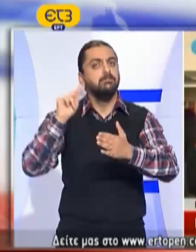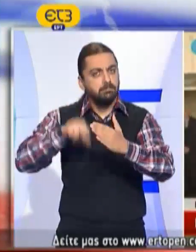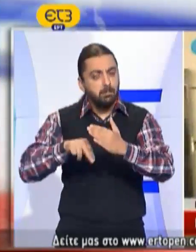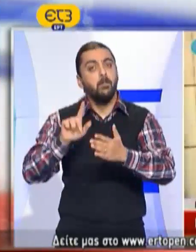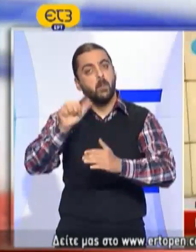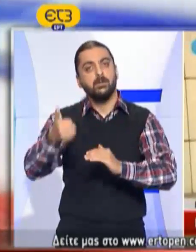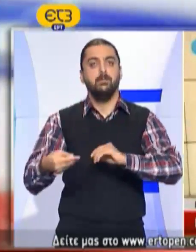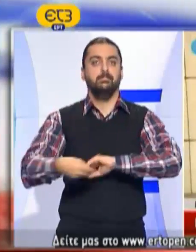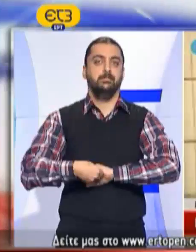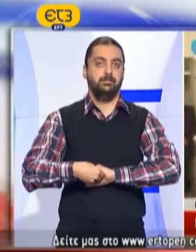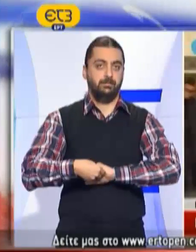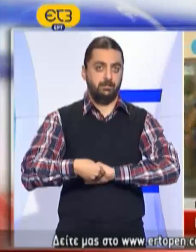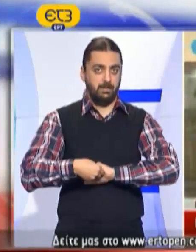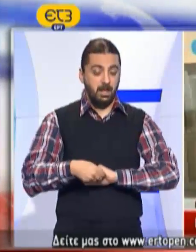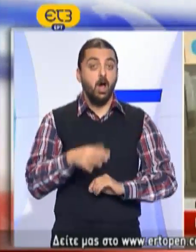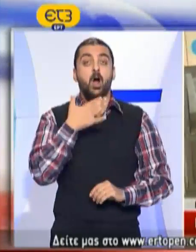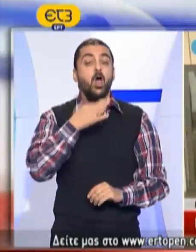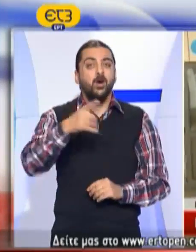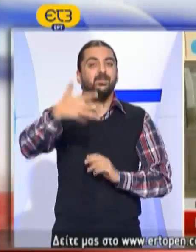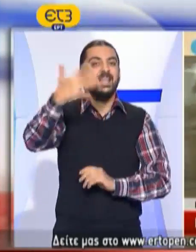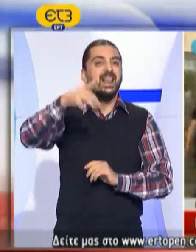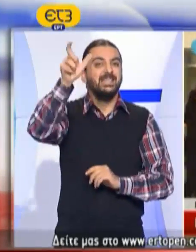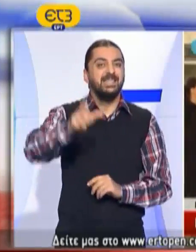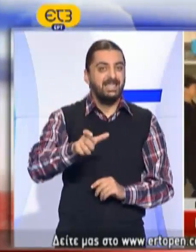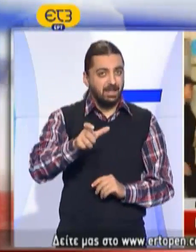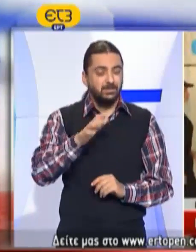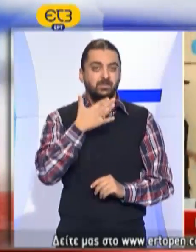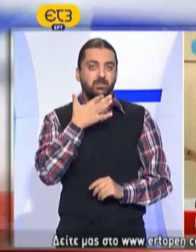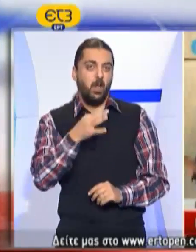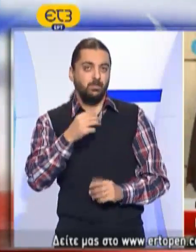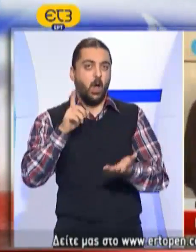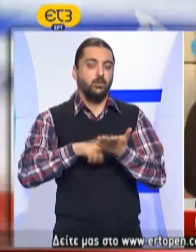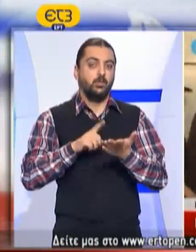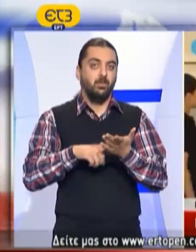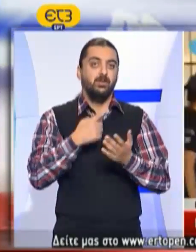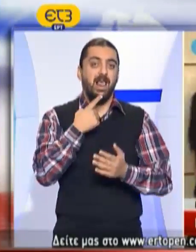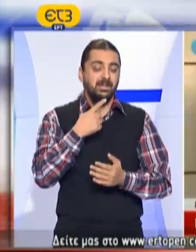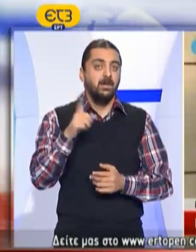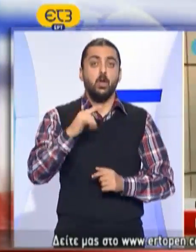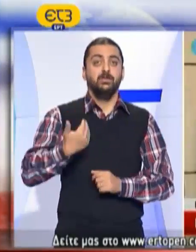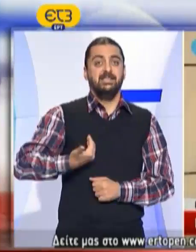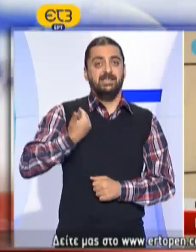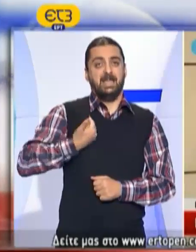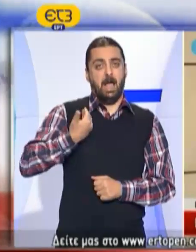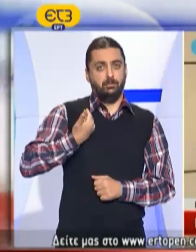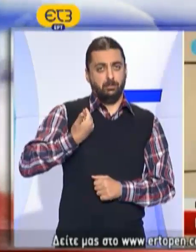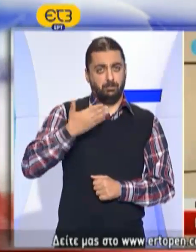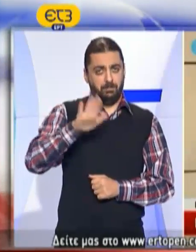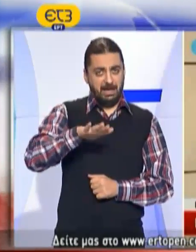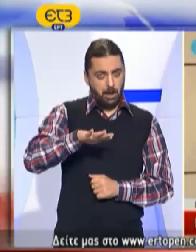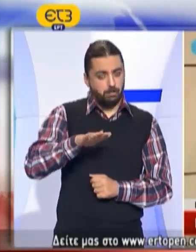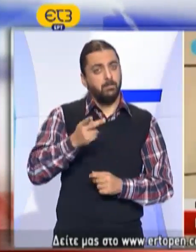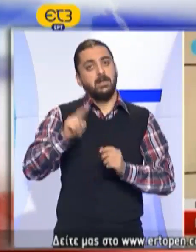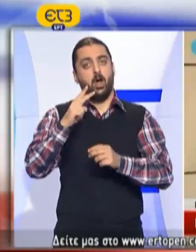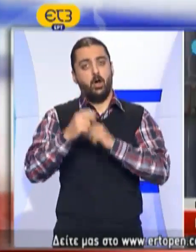Ο συνδυασμός της ηλικίας του Άκη Τσοχατζόπουλου με την πρόβλεψη του νόμου για την επιμέτρηση που είναι χαμηλότερη για τους νεότερους κρατούμενους αναμένεται